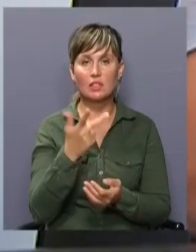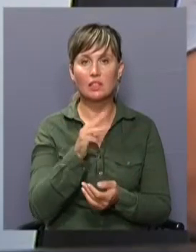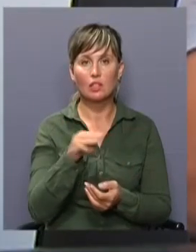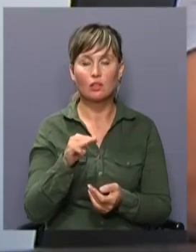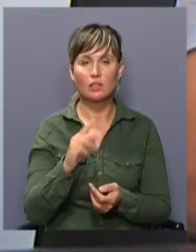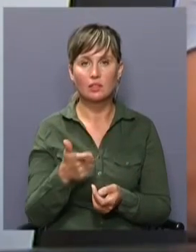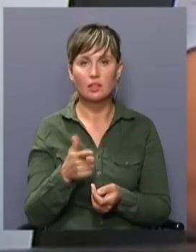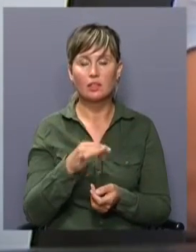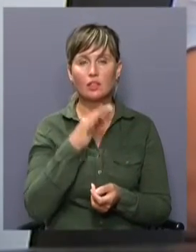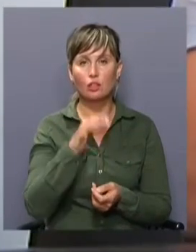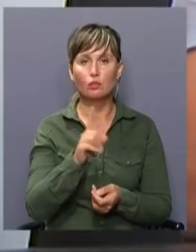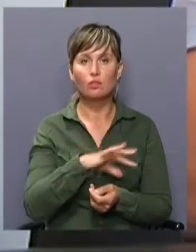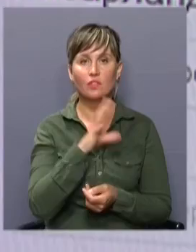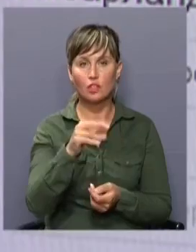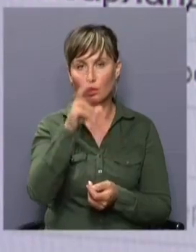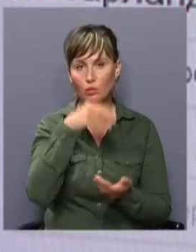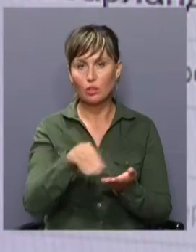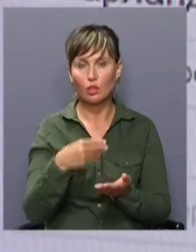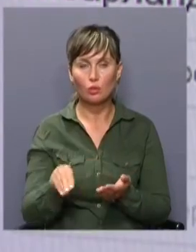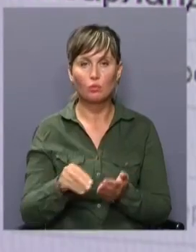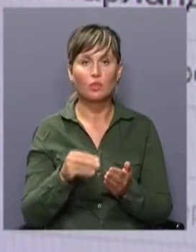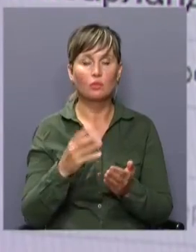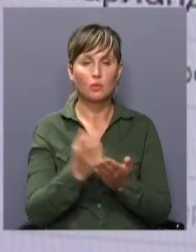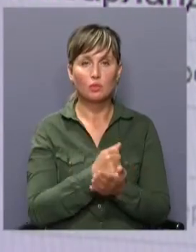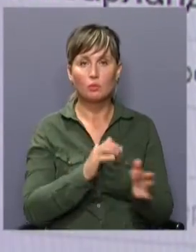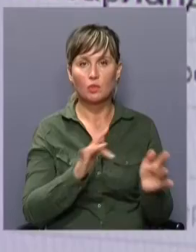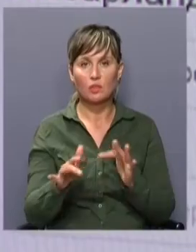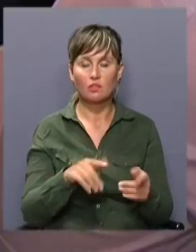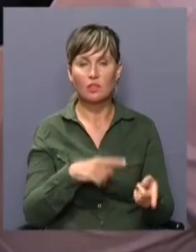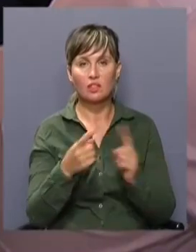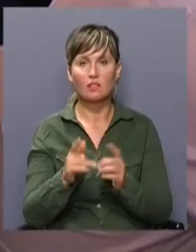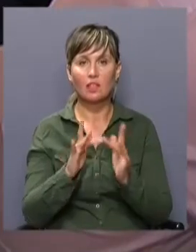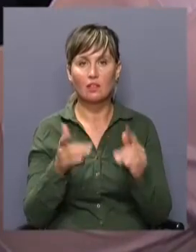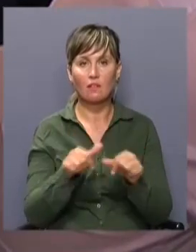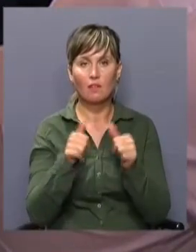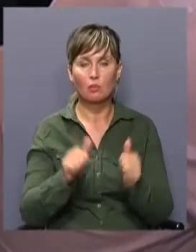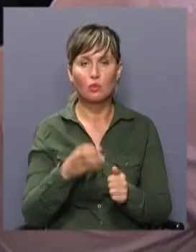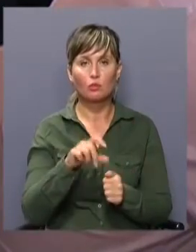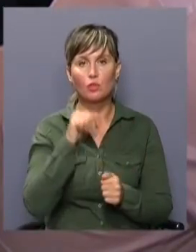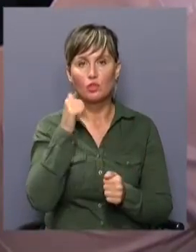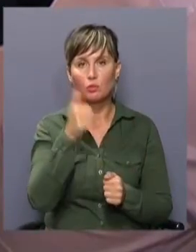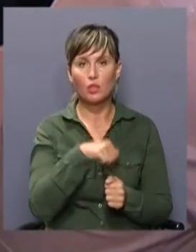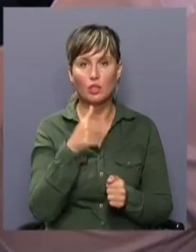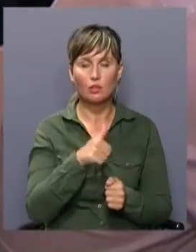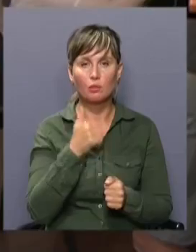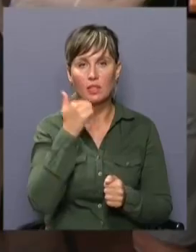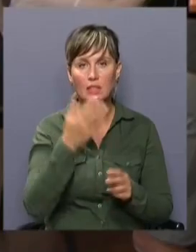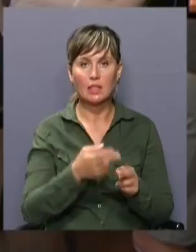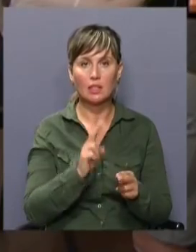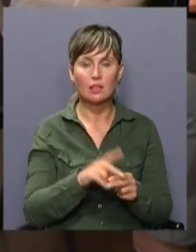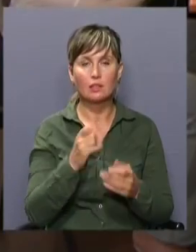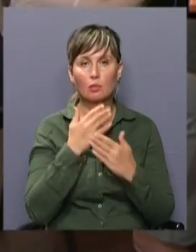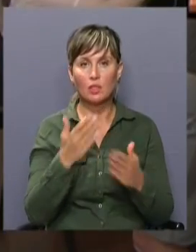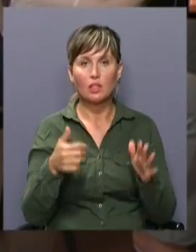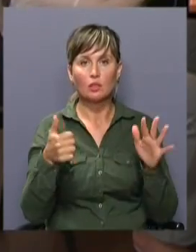тенге. Отметим, что все госзакупки и сопутствующие процедуры переведены в электронный формат еще в прошлом году. Благодаря этому за